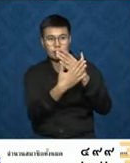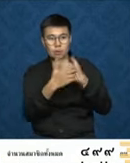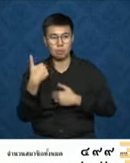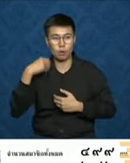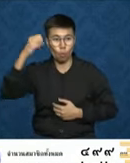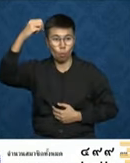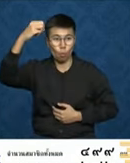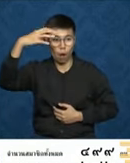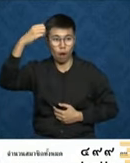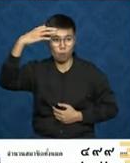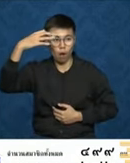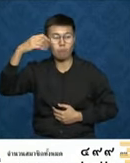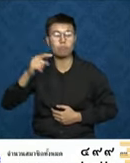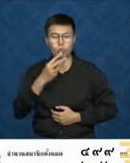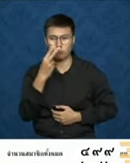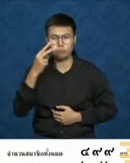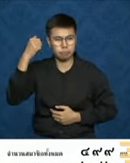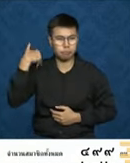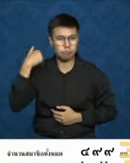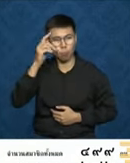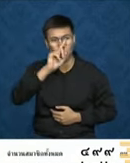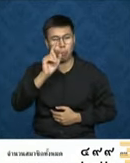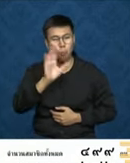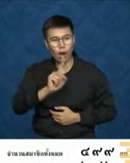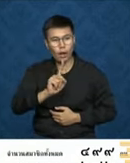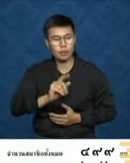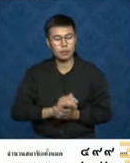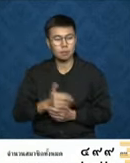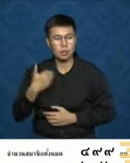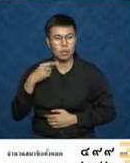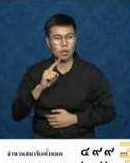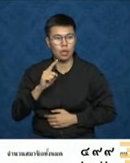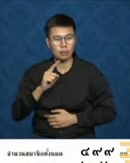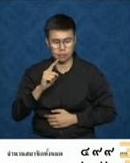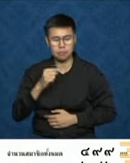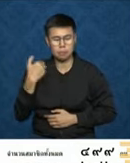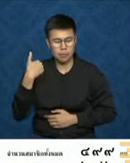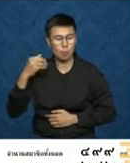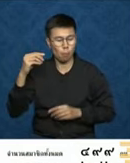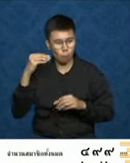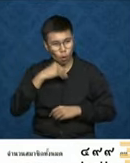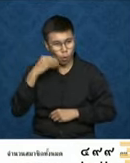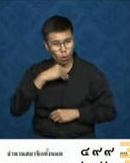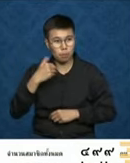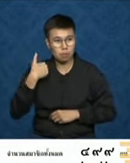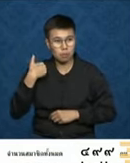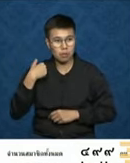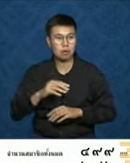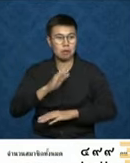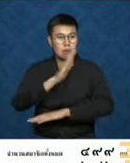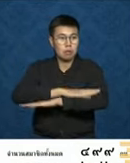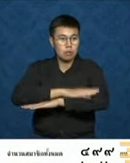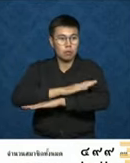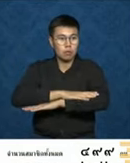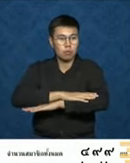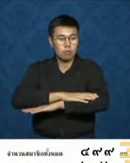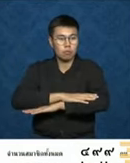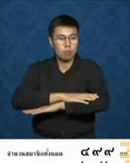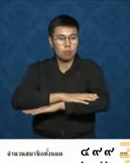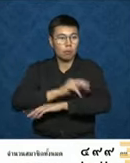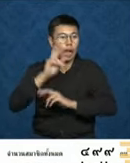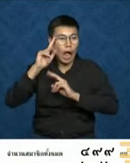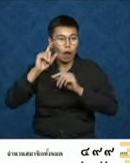ฟ้าส่องสว่างทางค่ะเพราะว่าวที่เกิดขึ้นเนี่ยค่ะขึ้นทุกครั้งเนี่ยก็คือได้ลงหน้าหนนสพิมพ์ทุกครั้งแล้วค่ะจ